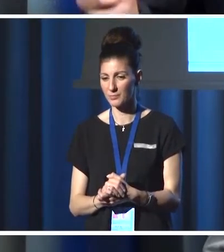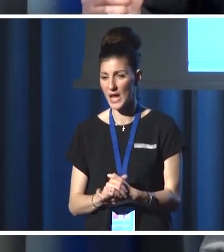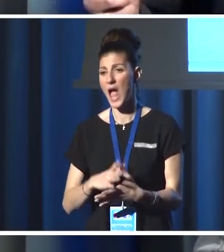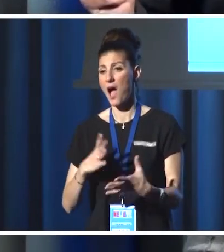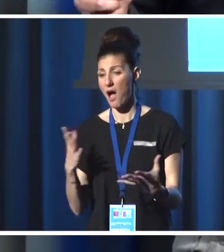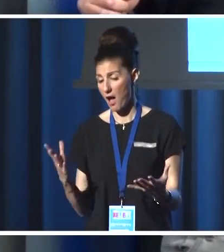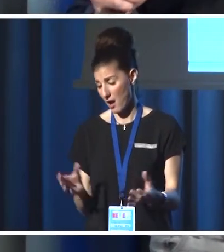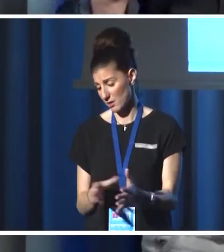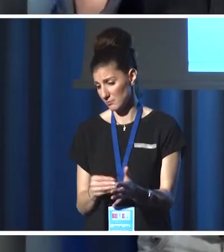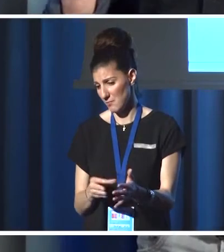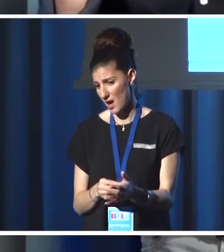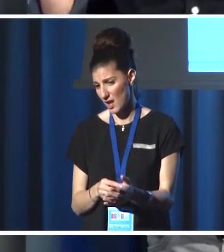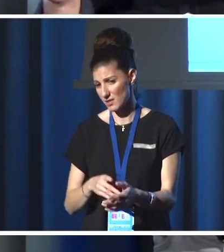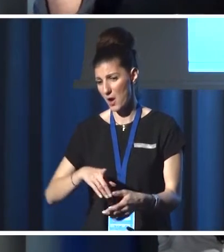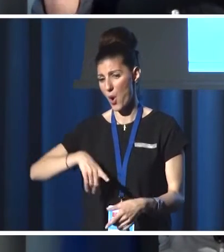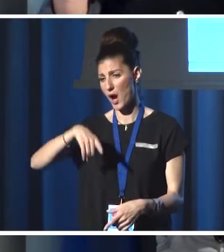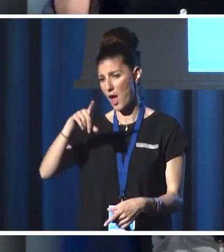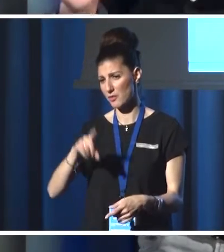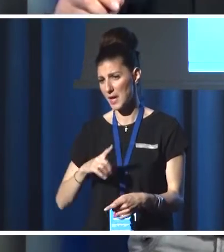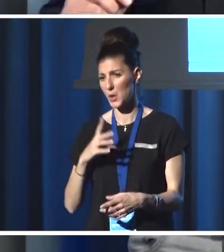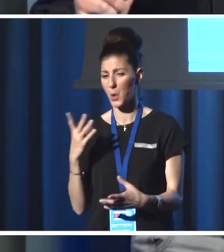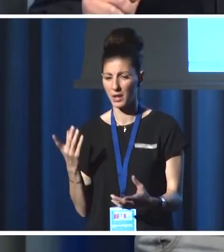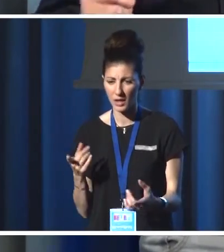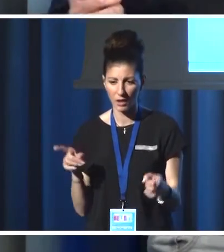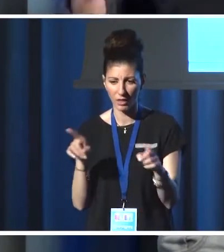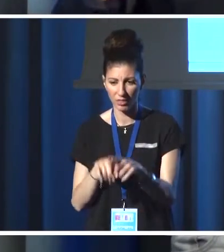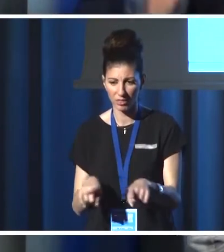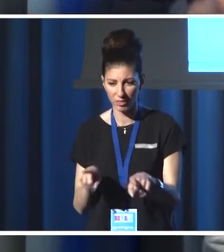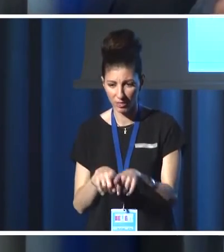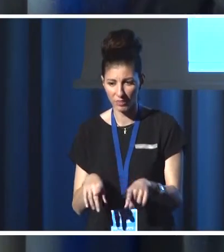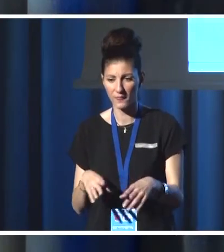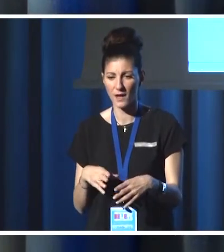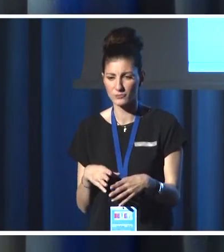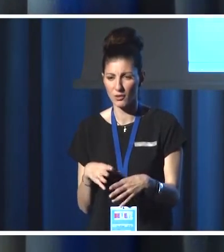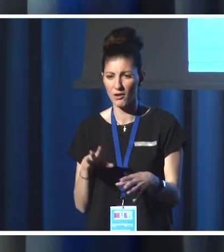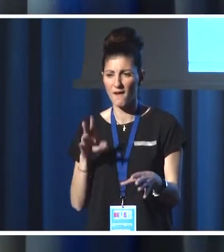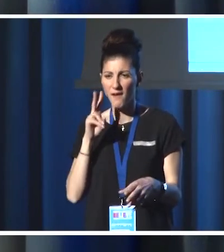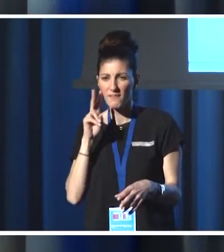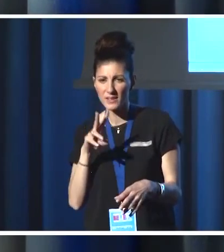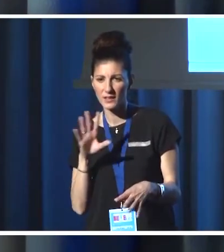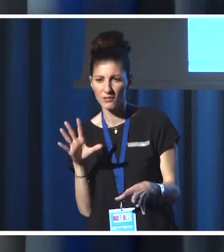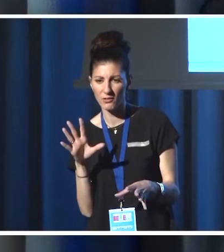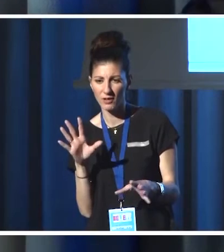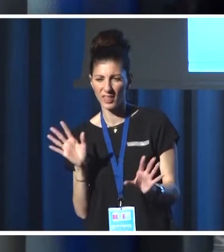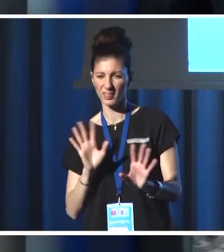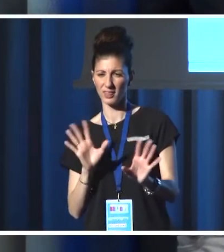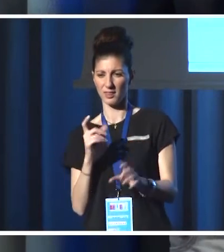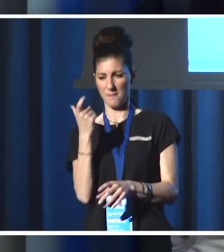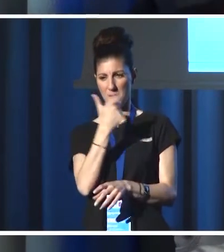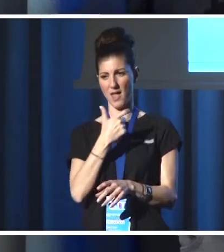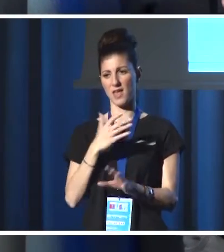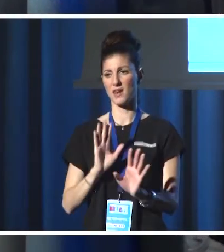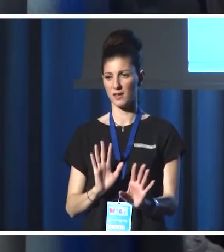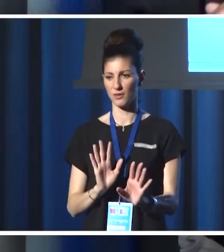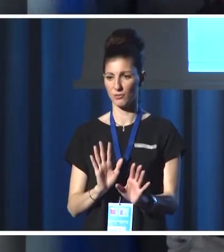και καθημερινό το βλέπει λίγο στραβά και ιδιαίτερα όταν μπορεί να ελλοχεύει κινδύνους